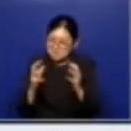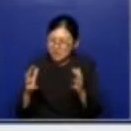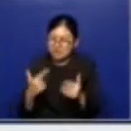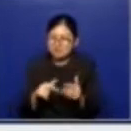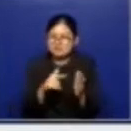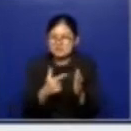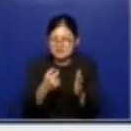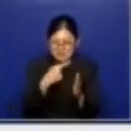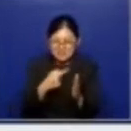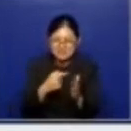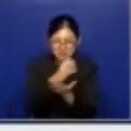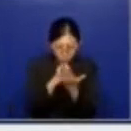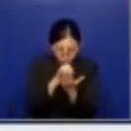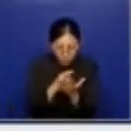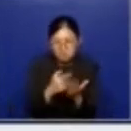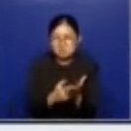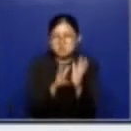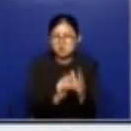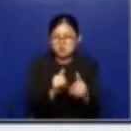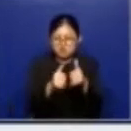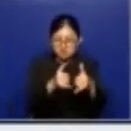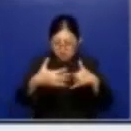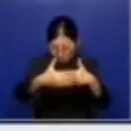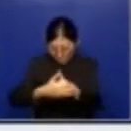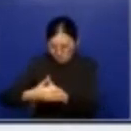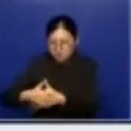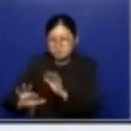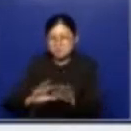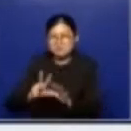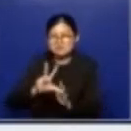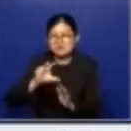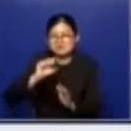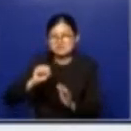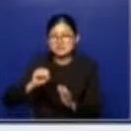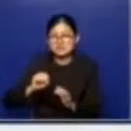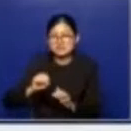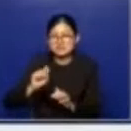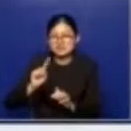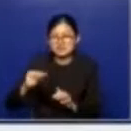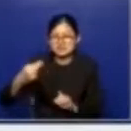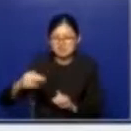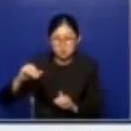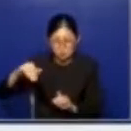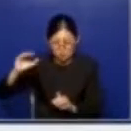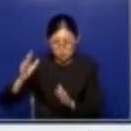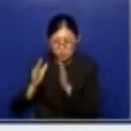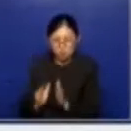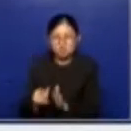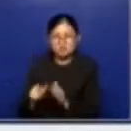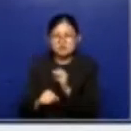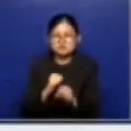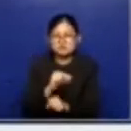เสพติดซึ่งมีจำนวนผู้ต้องขังอยู่ทั้งหมดประมาณ 310,000 กว่าคนในปี